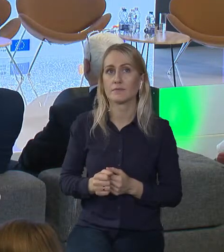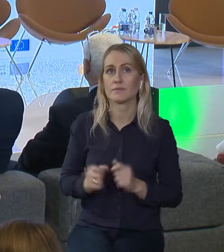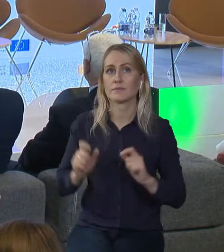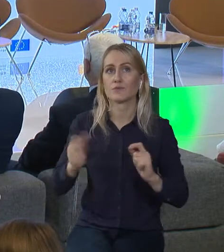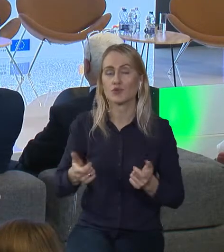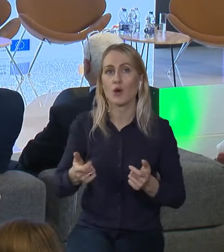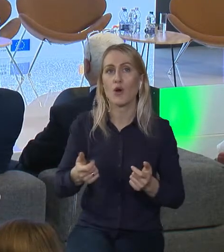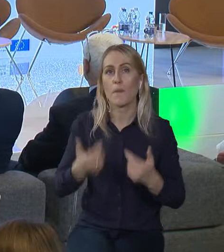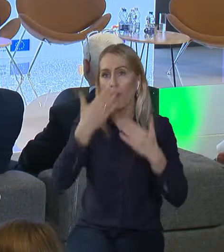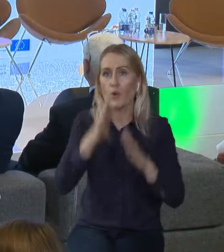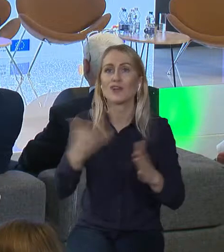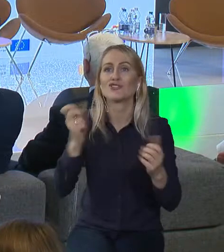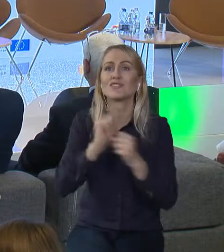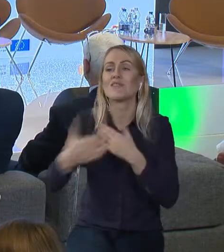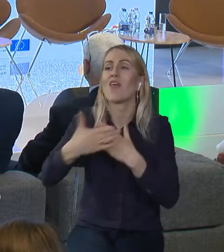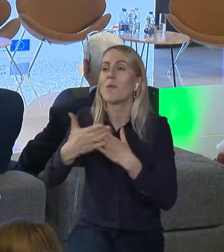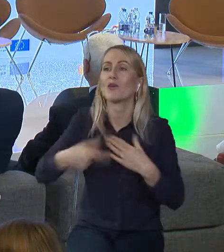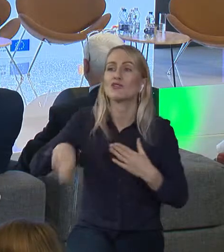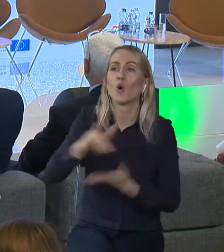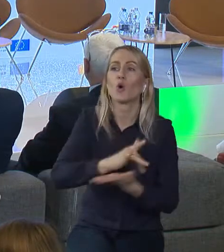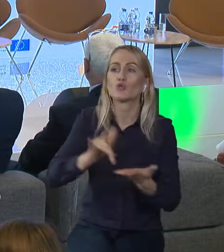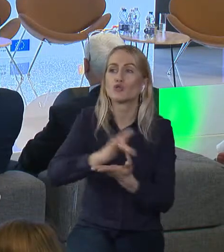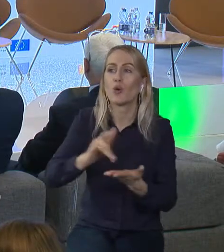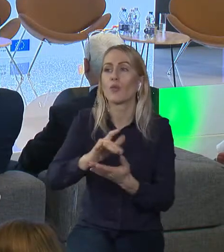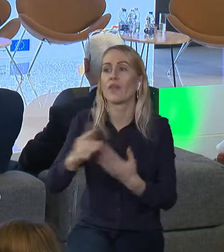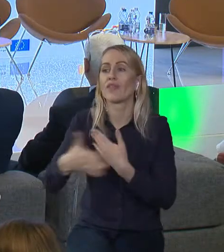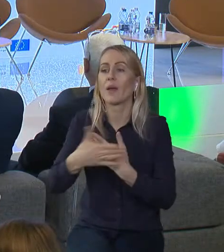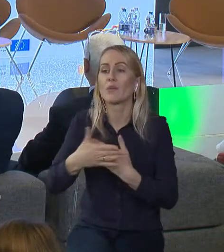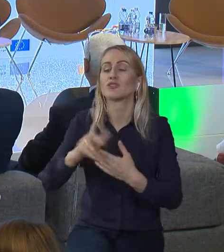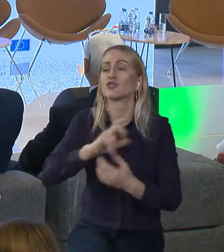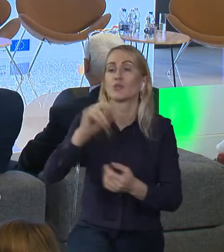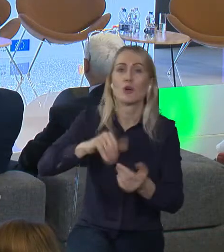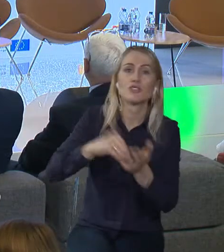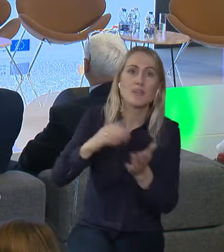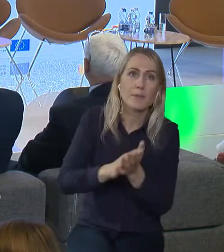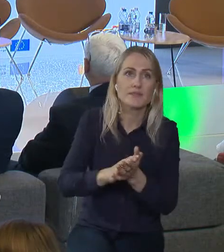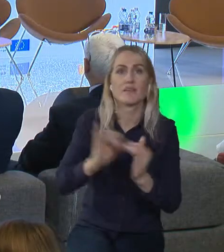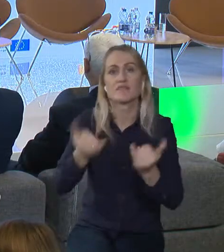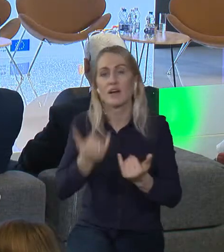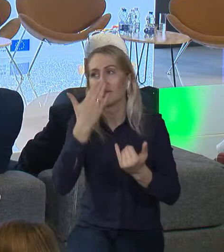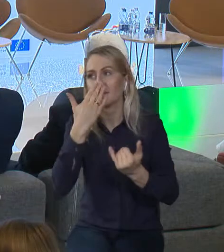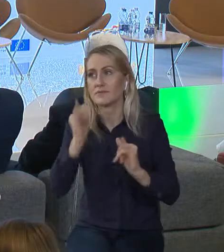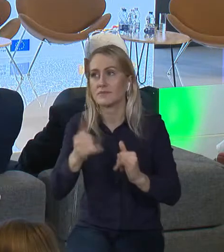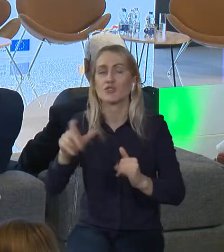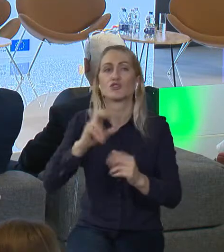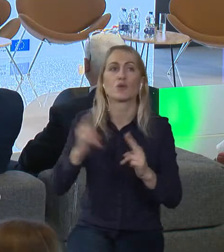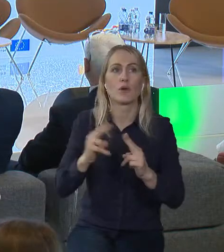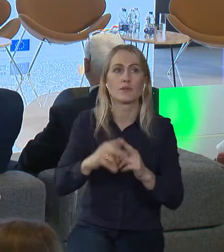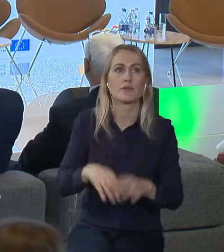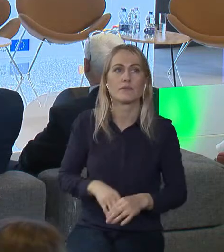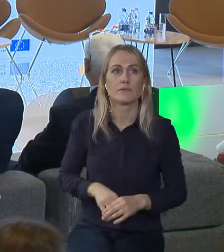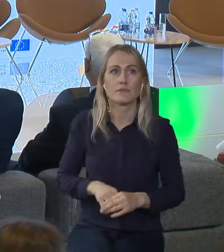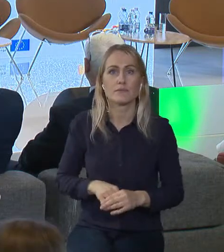przedstawić najbliższe ośrodki, możliwości zapisu i kontakt